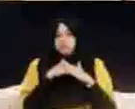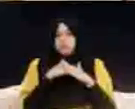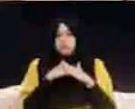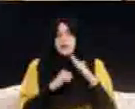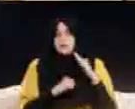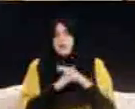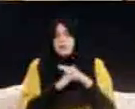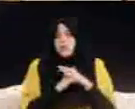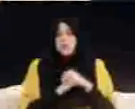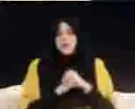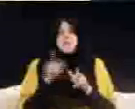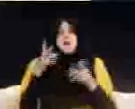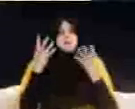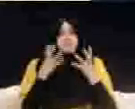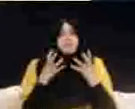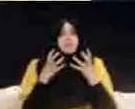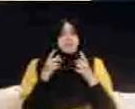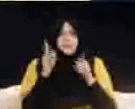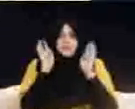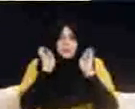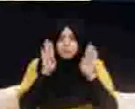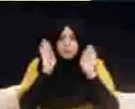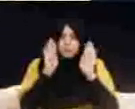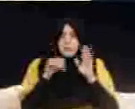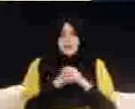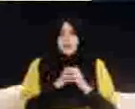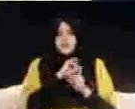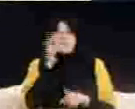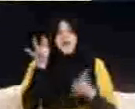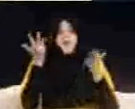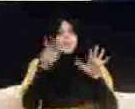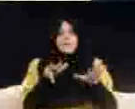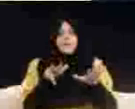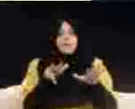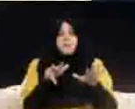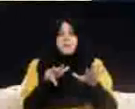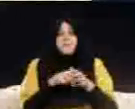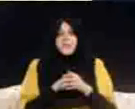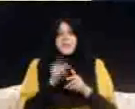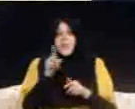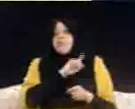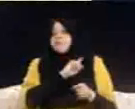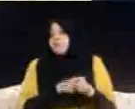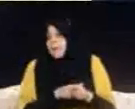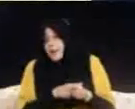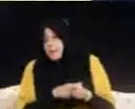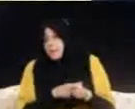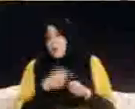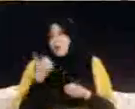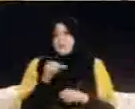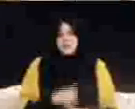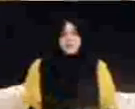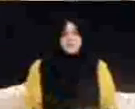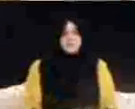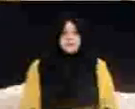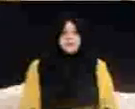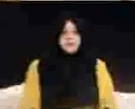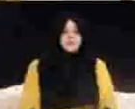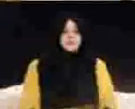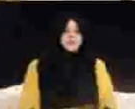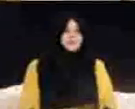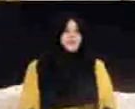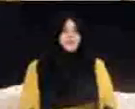ما تشائين من الركعات من اثنين إلى غاية ثمانية حسب الاستطاعة والقدرة. يا أخي محمد صلاح، بعض الناس يقول لك